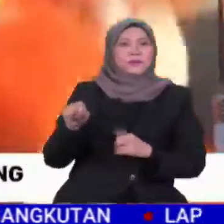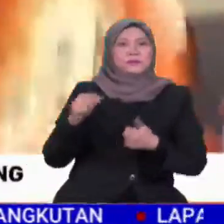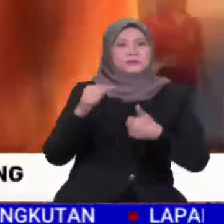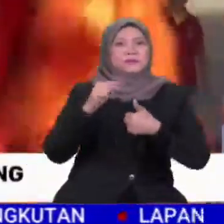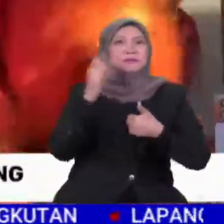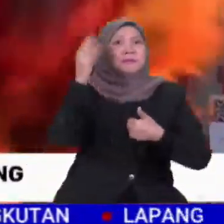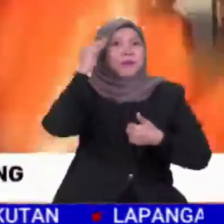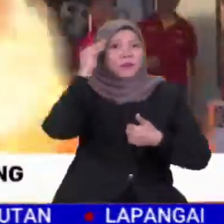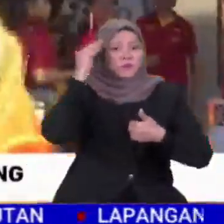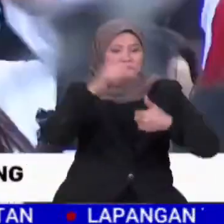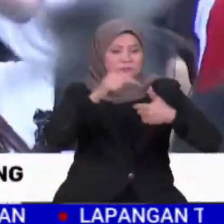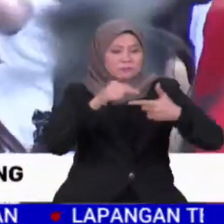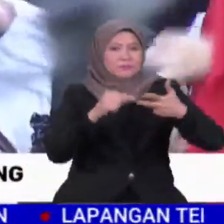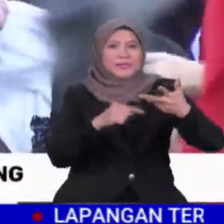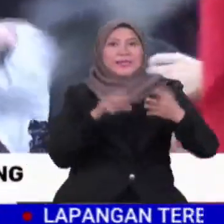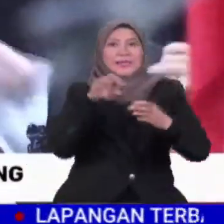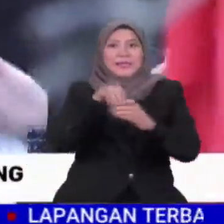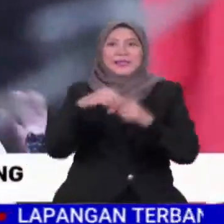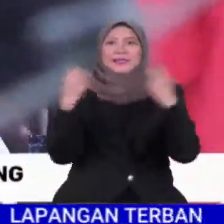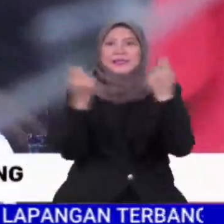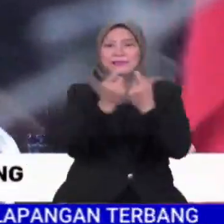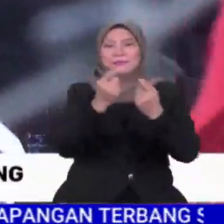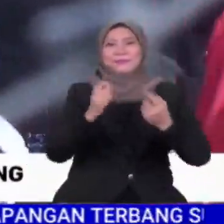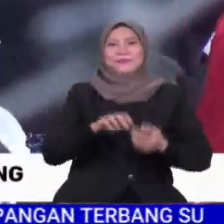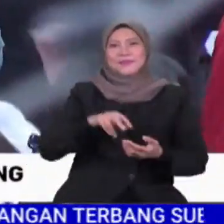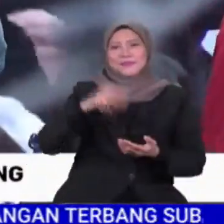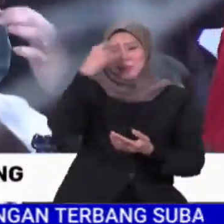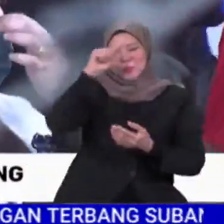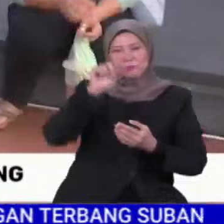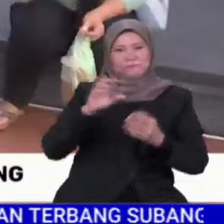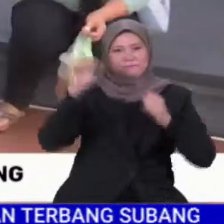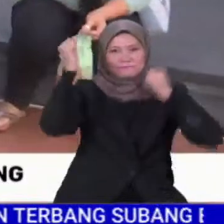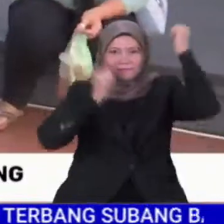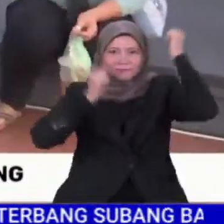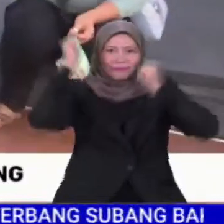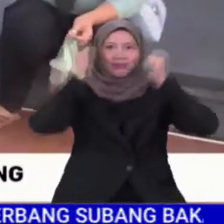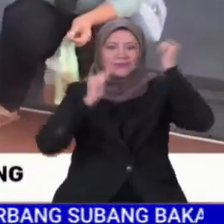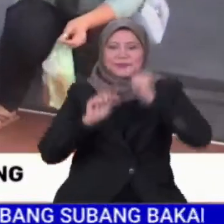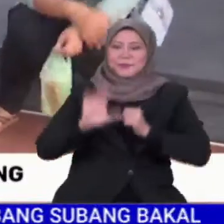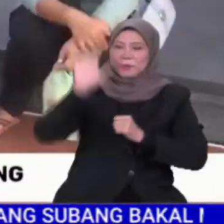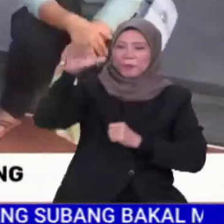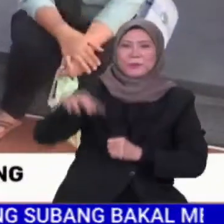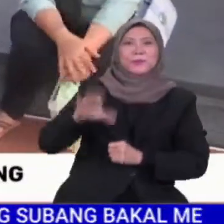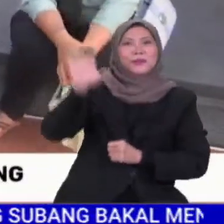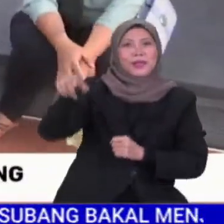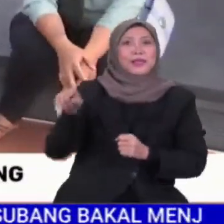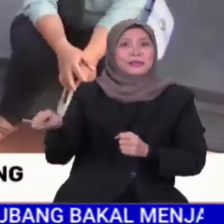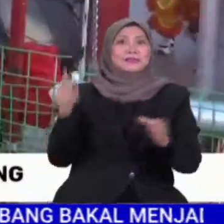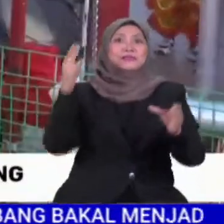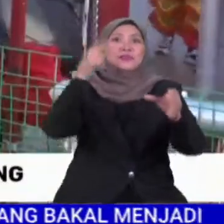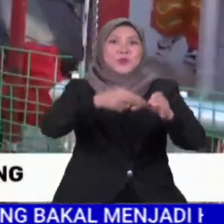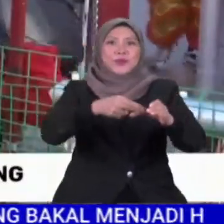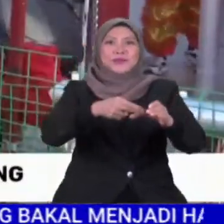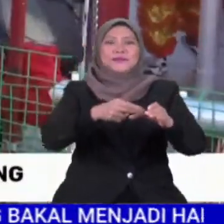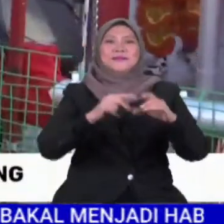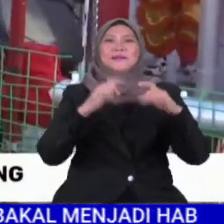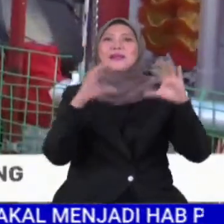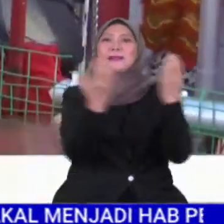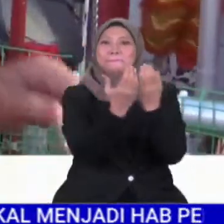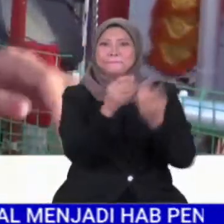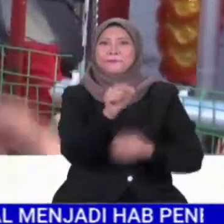Nasarina Junoh antara ahli dalam pasukan tarian singa Simanggang Sun Heng Society. Dan memang sudah minat dari kecil.